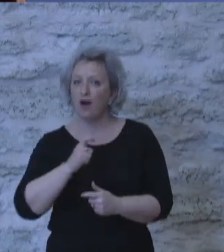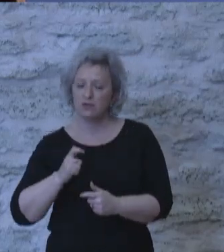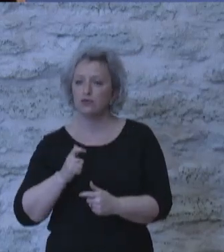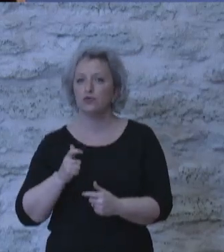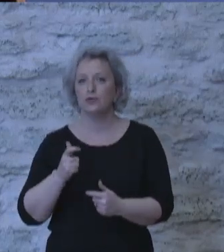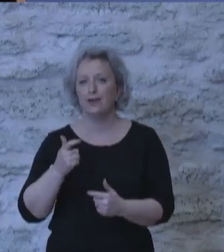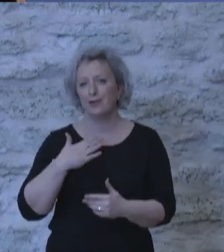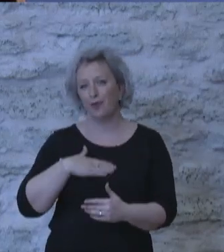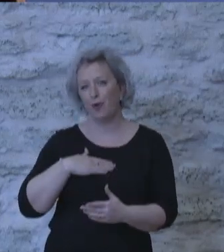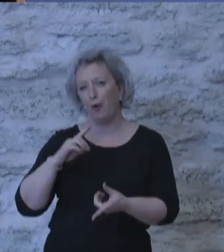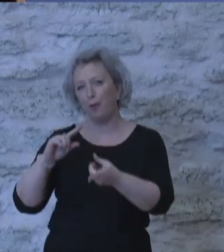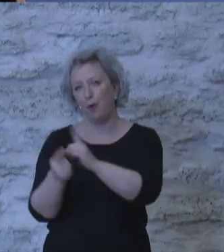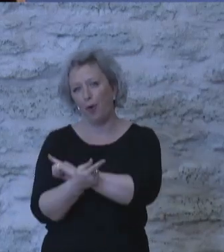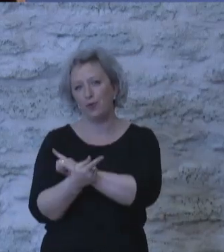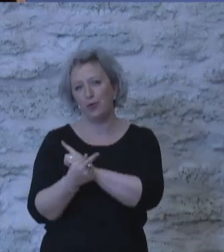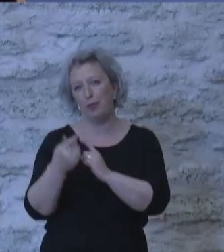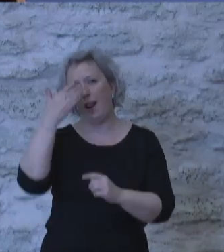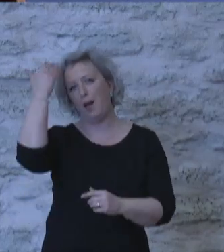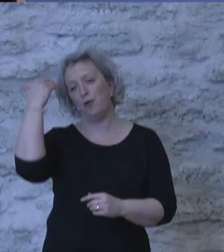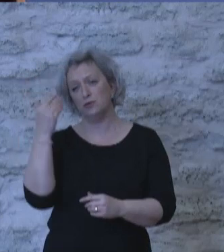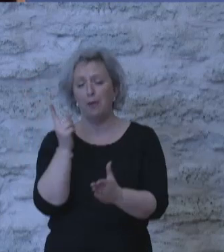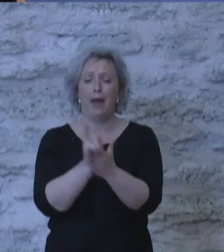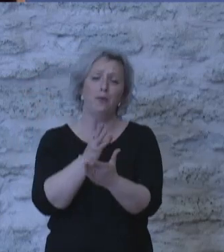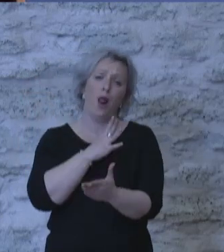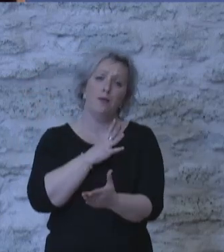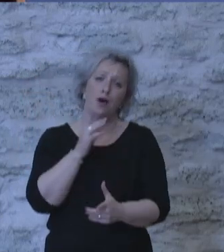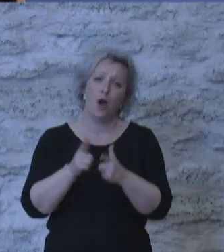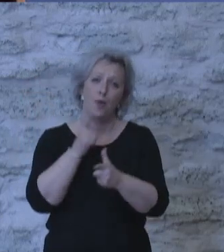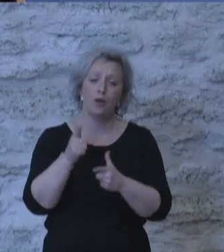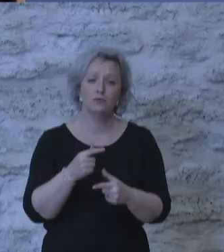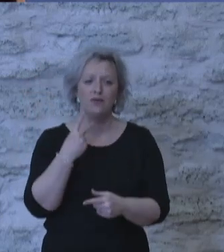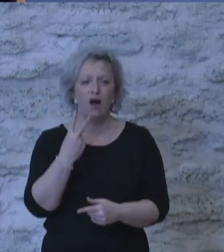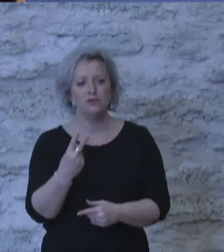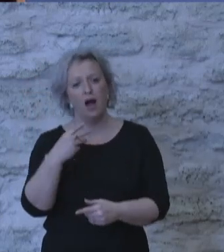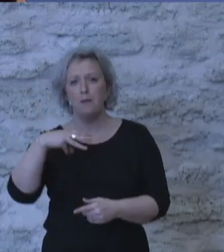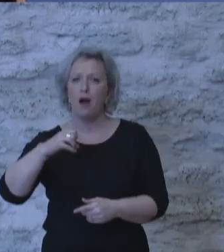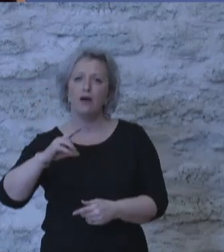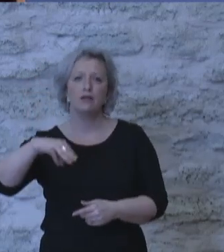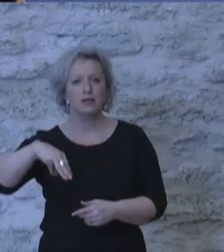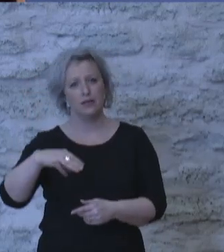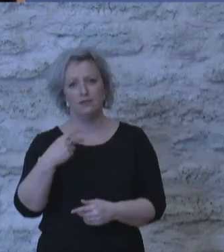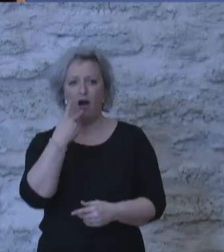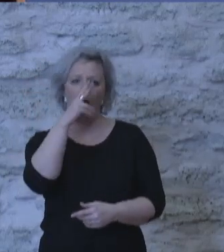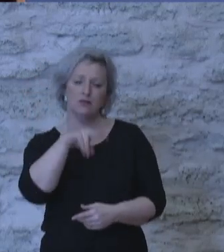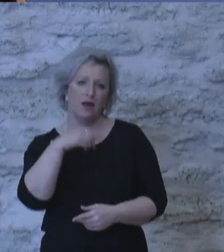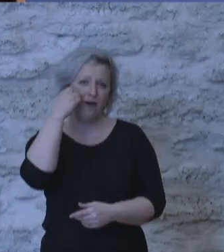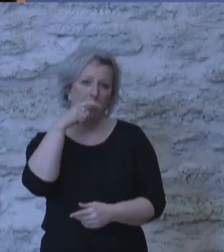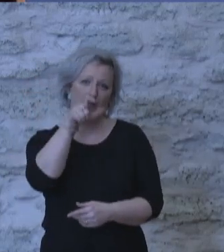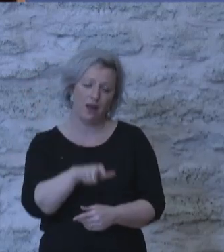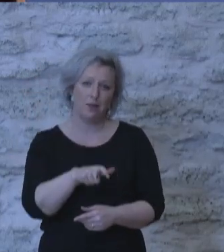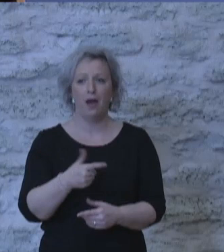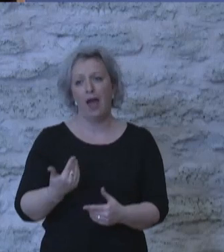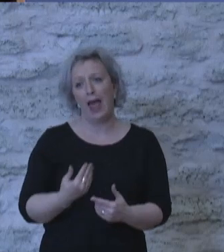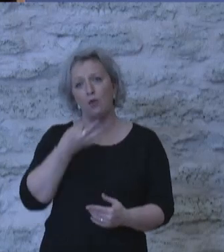võibolla tujuga mõnikord lõbusaks, peabki olema. Ma vaatsin ka Mart elunend inimene suure kogemusega, kui kommenteeris seda vastust